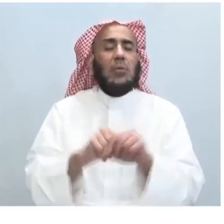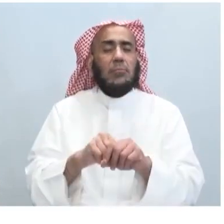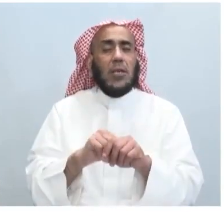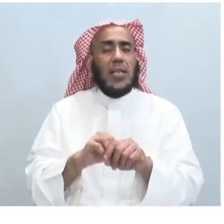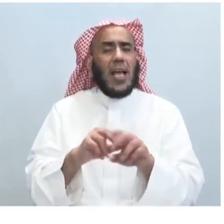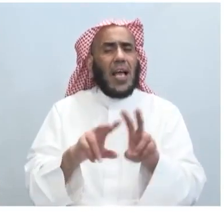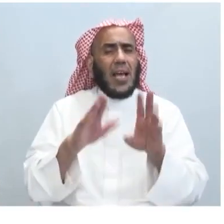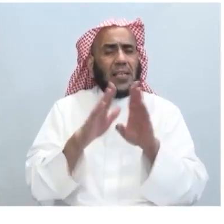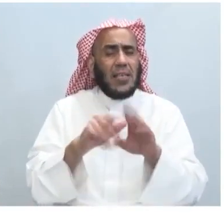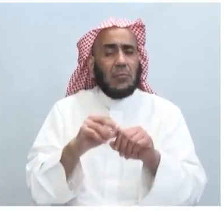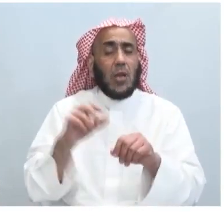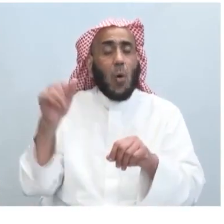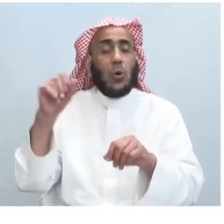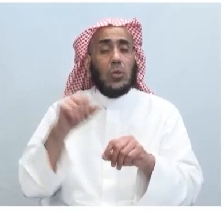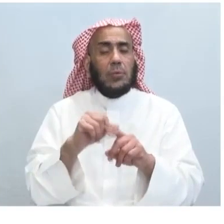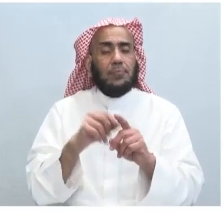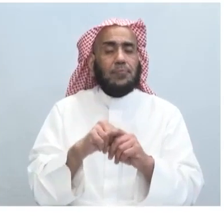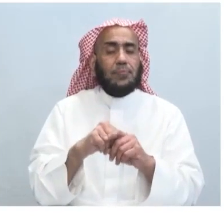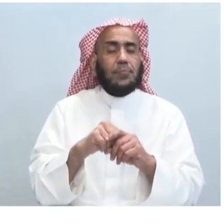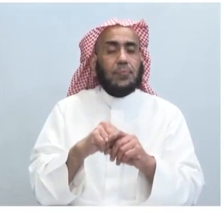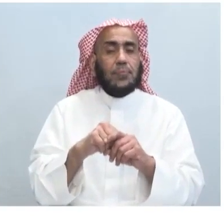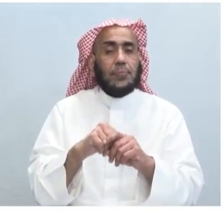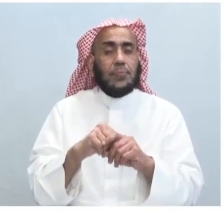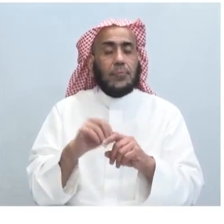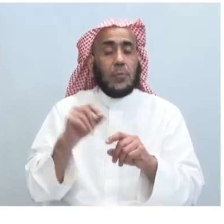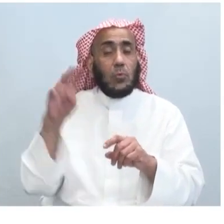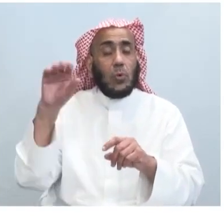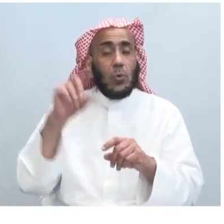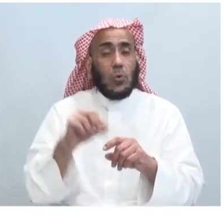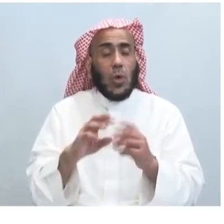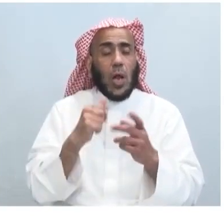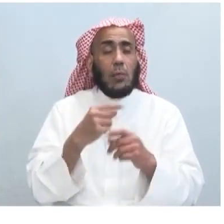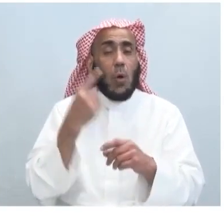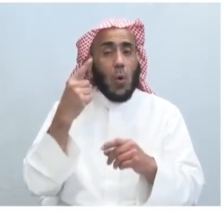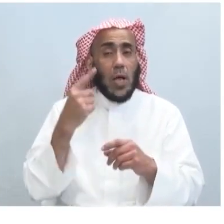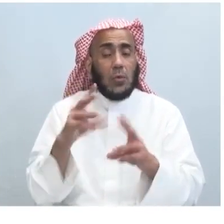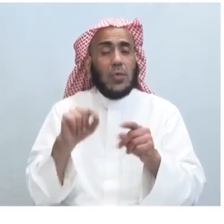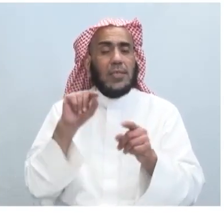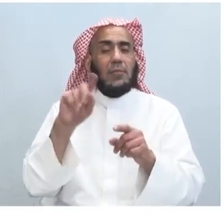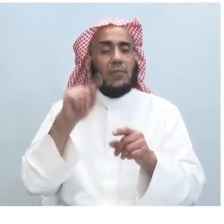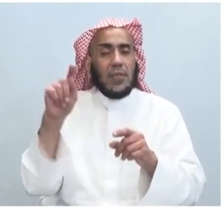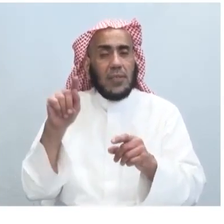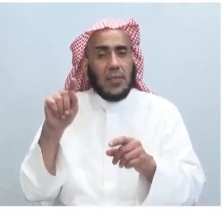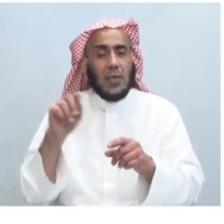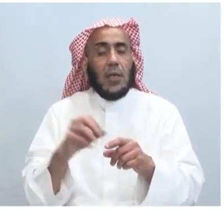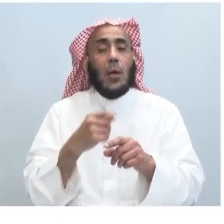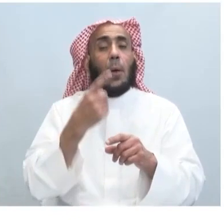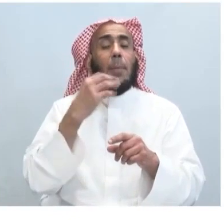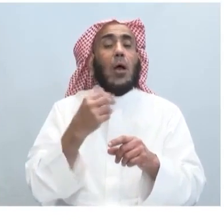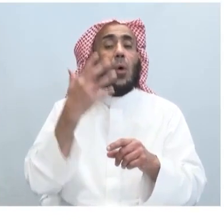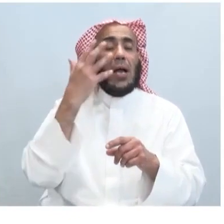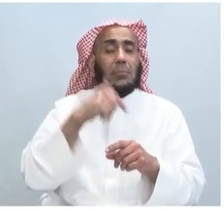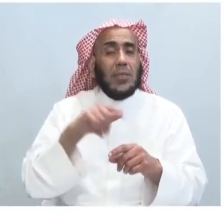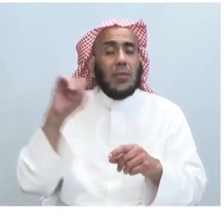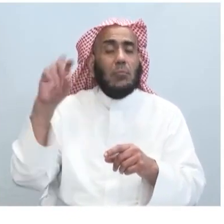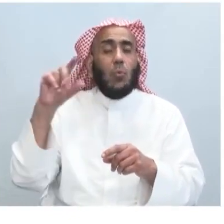كان تركيز كل من ا الاكسيد الكربون وال اللي هو الكلور القيمه واحده اللي هو 0.150 مول